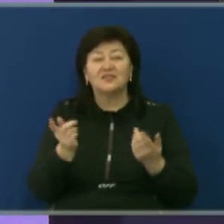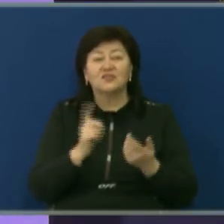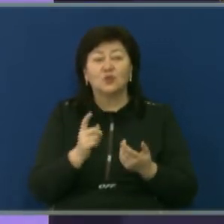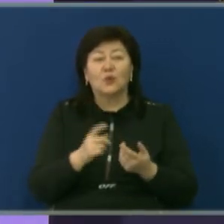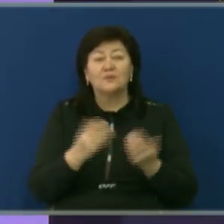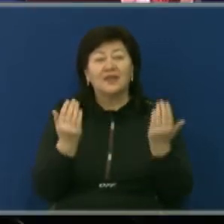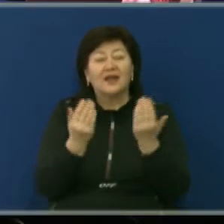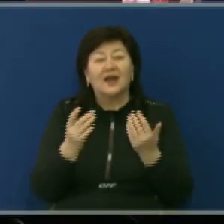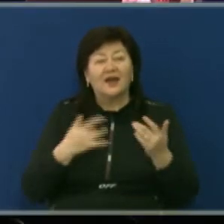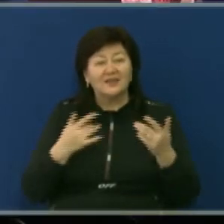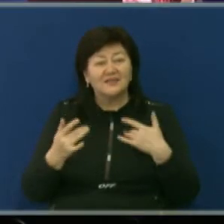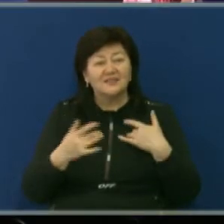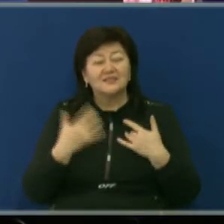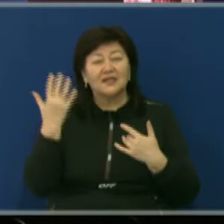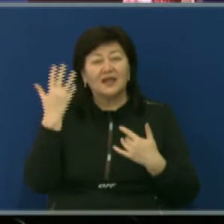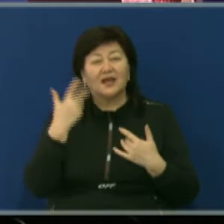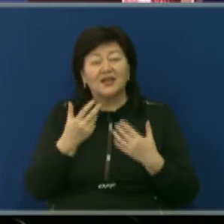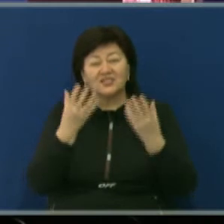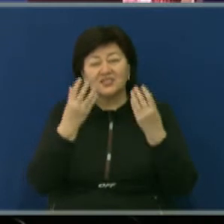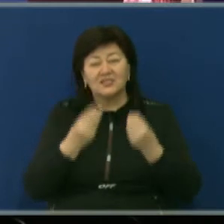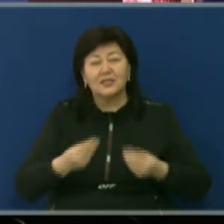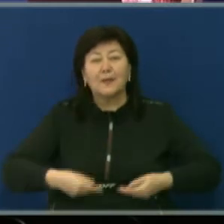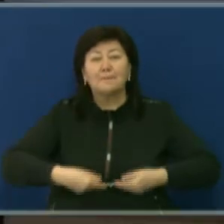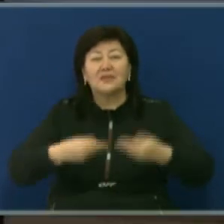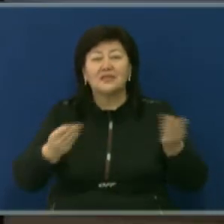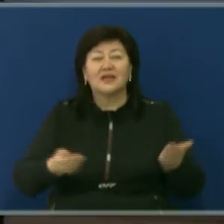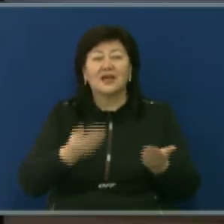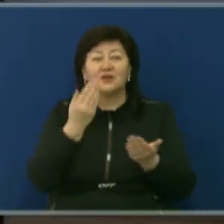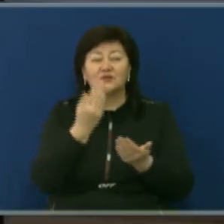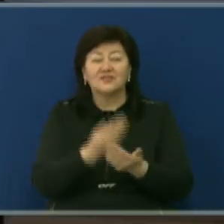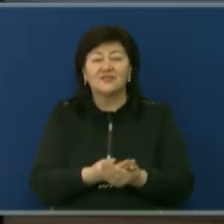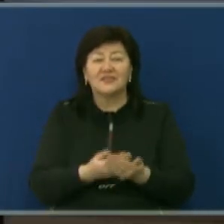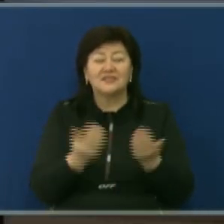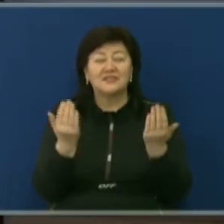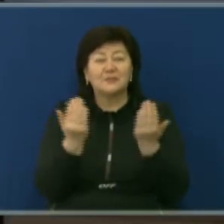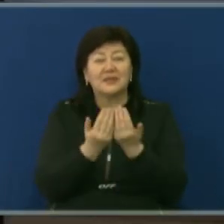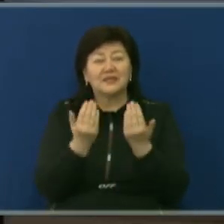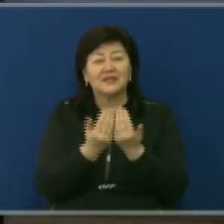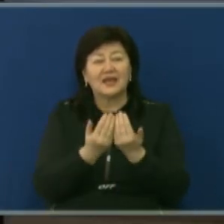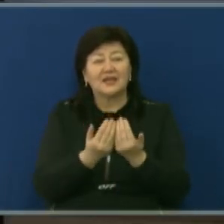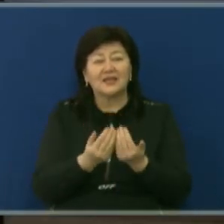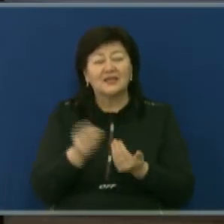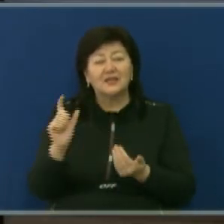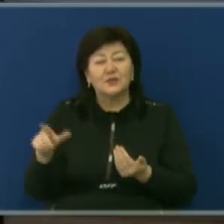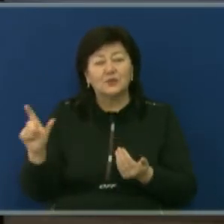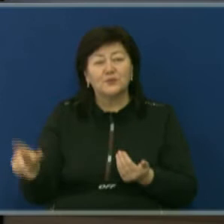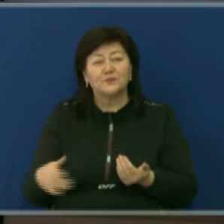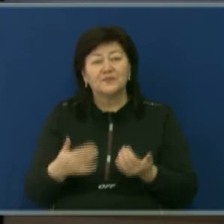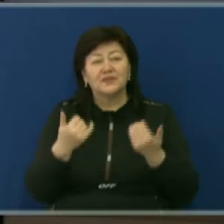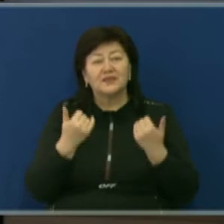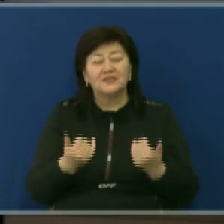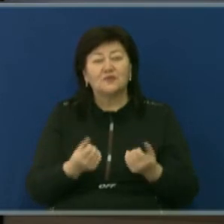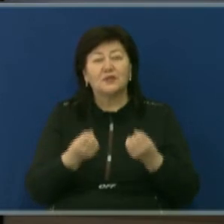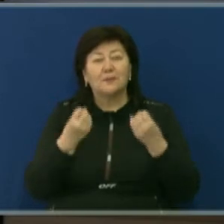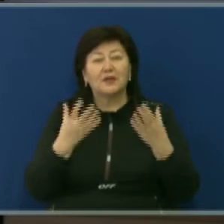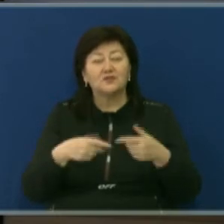артисты трех театров города ежедневно предлагают свои спектакли. Сегодня проходит торжество в другом